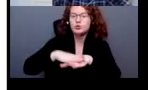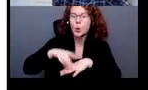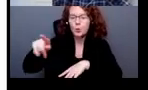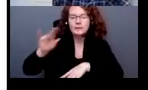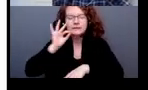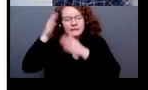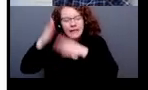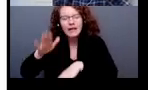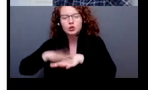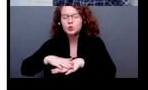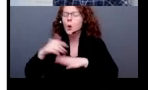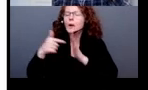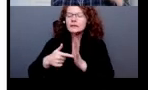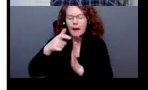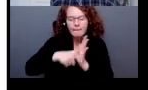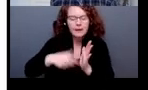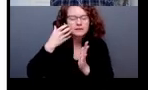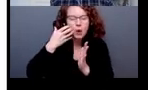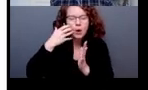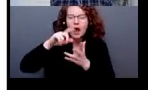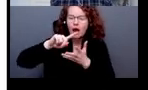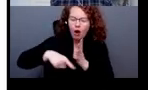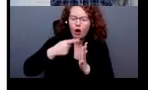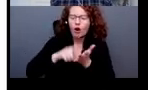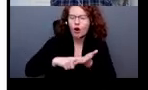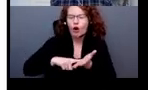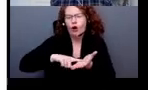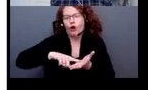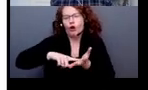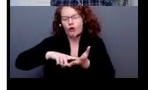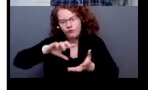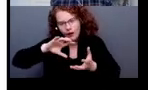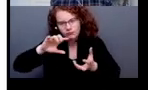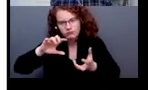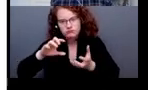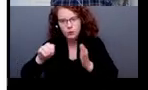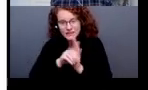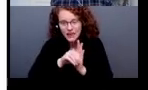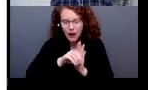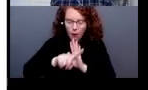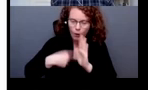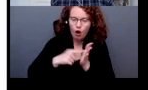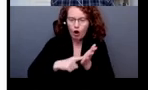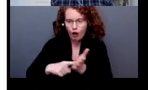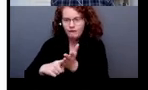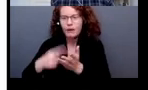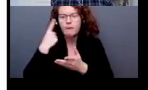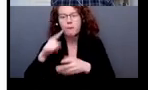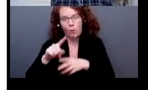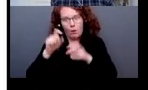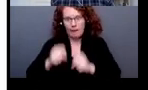d'avoir certaines machines qui vont pouvoir traiter certains écrans pour pouvoir les utiliser, mais aussi plus